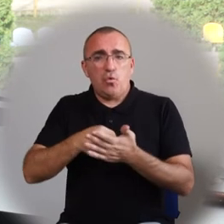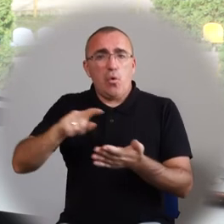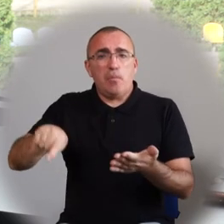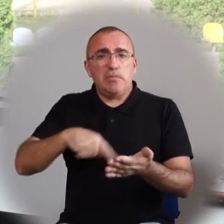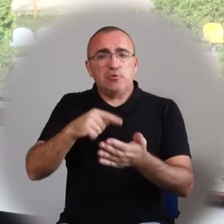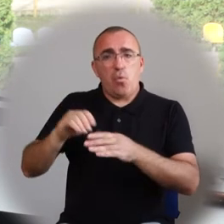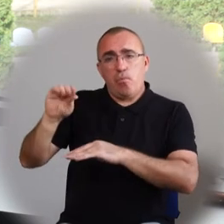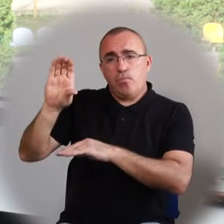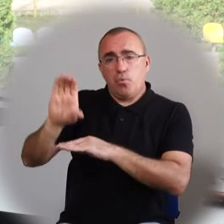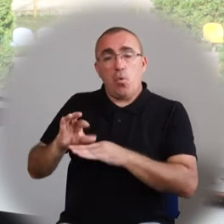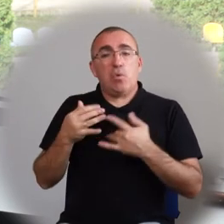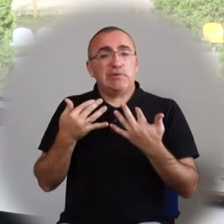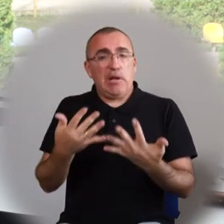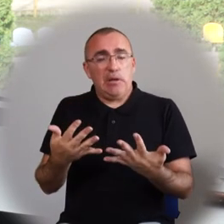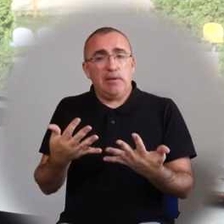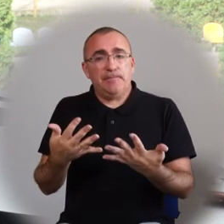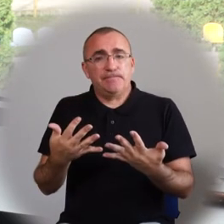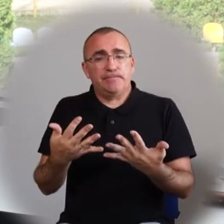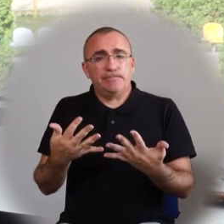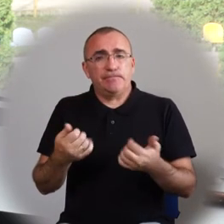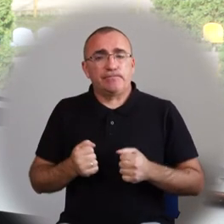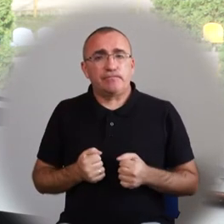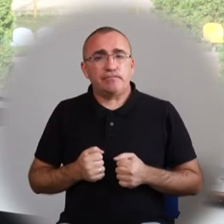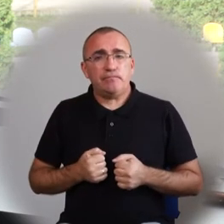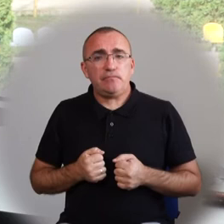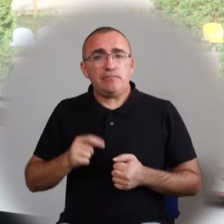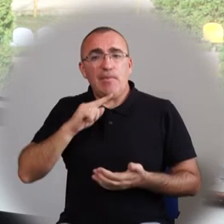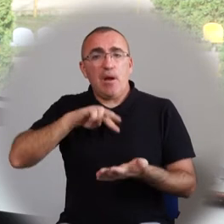до міського бюджету, оскільки